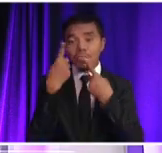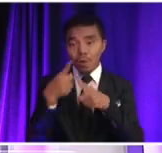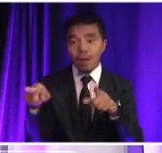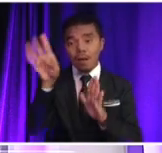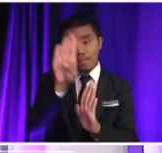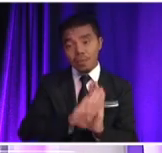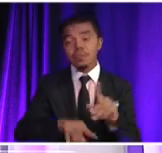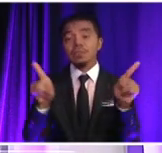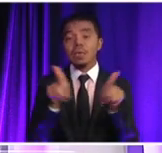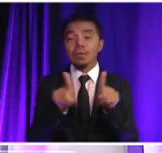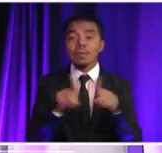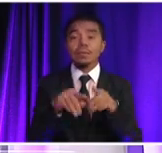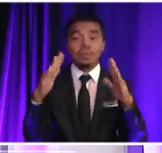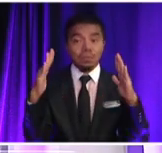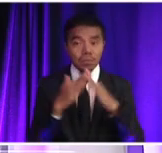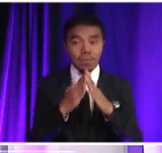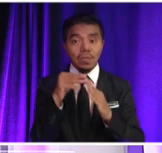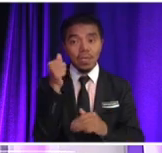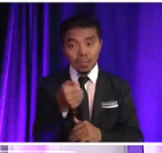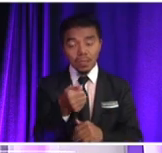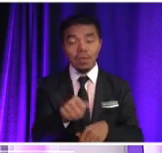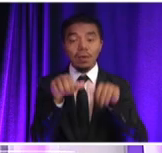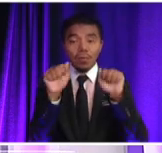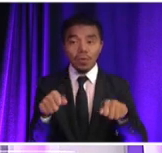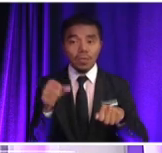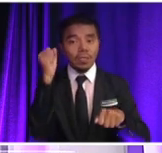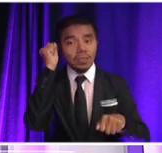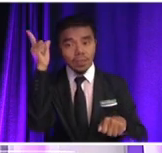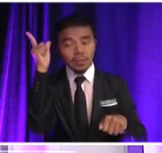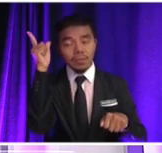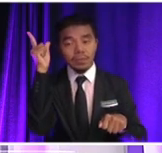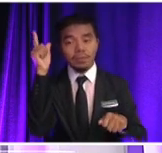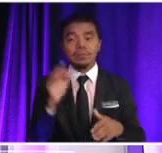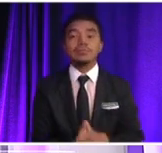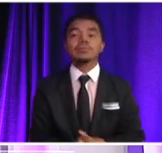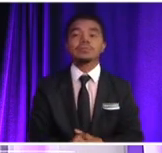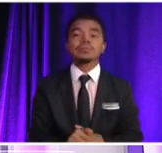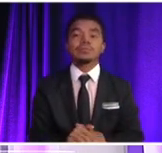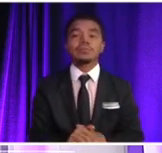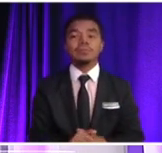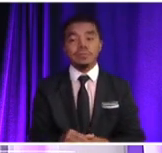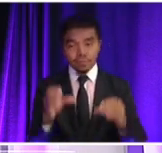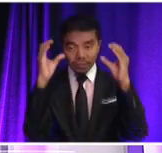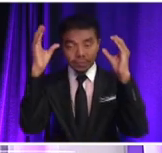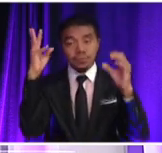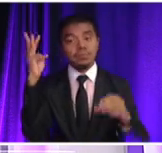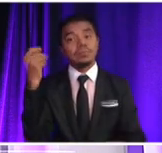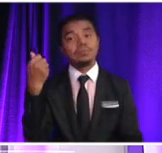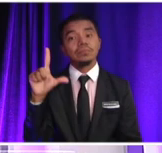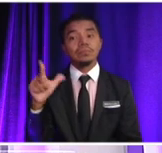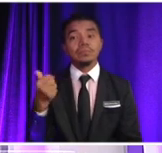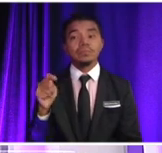memastikan bahwa anda juga memahami cara menjawab soal-soallah contoh yang difungsikan oleh cek gumalati kita